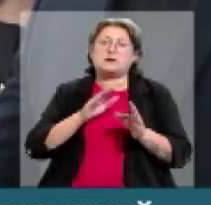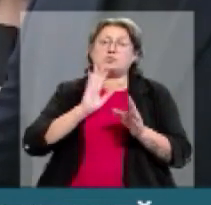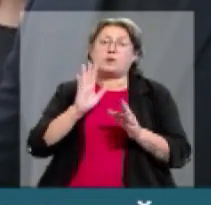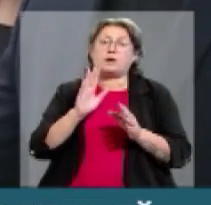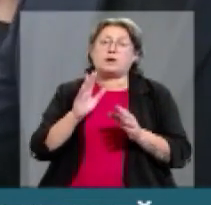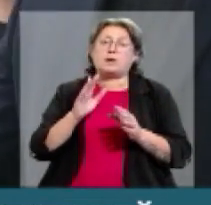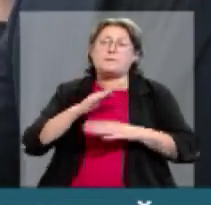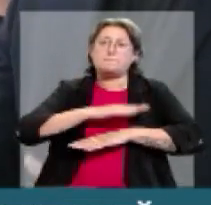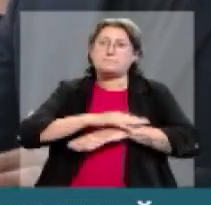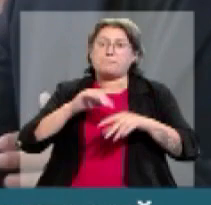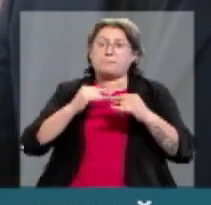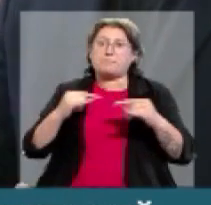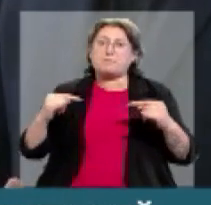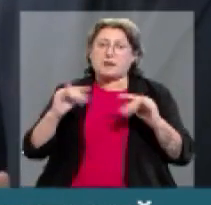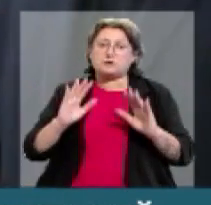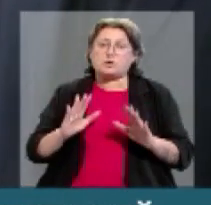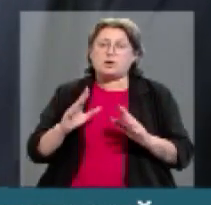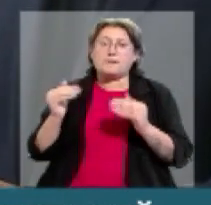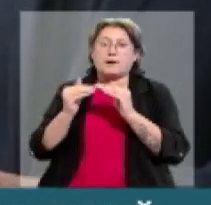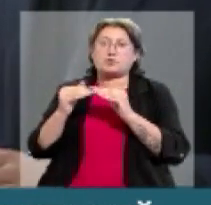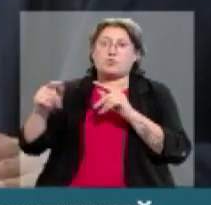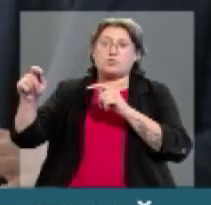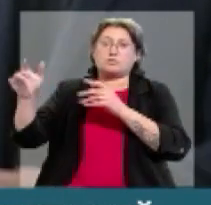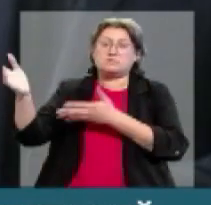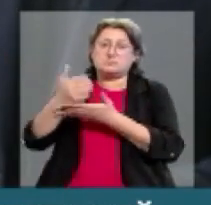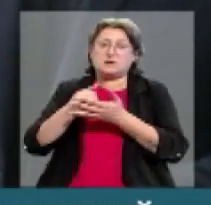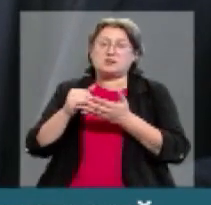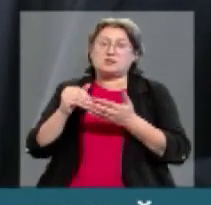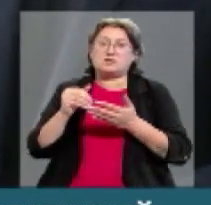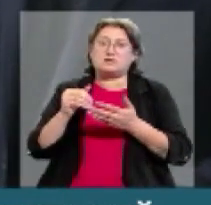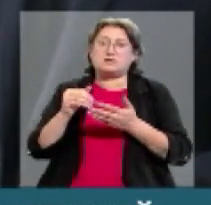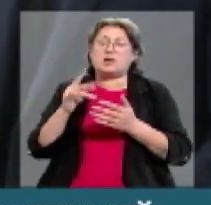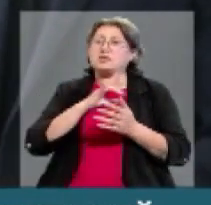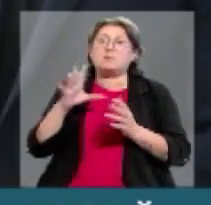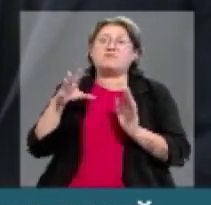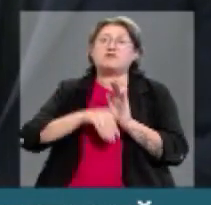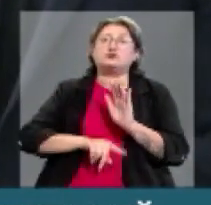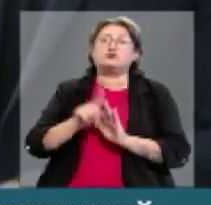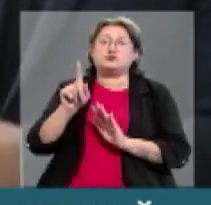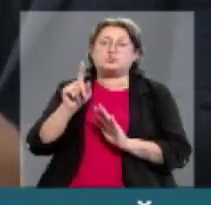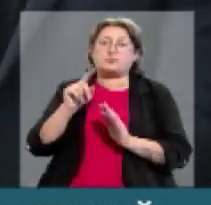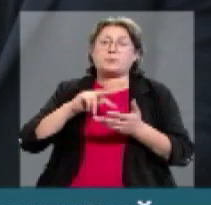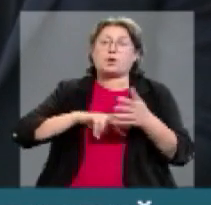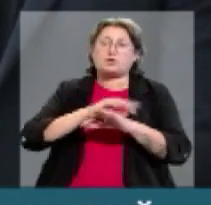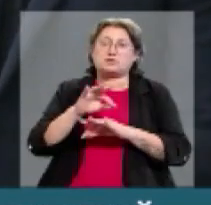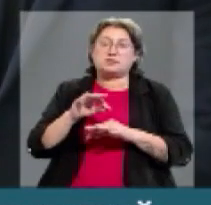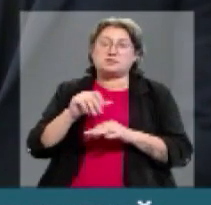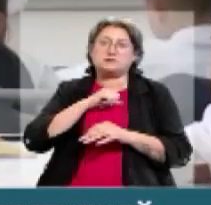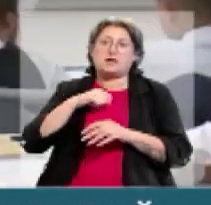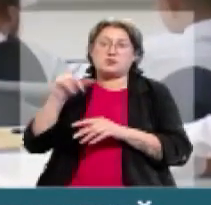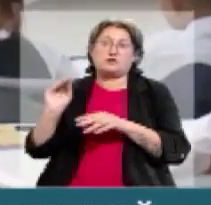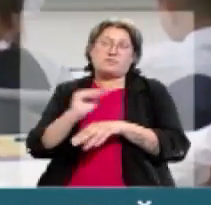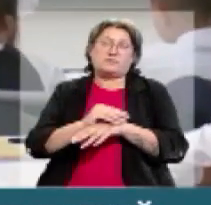оснастили только партнерами, то есть это за счет только партнеров, которые не были включены изначально в проект. То есть были классы, которые то есть, сами